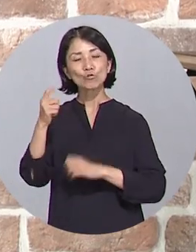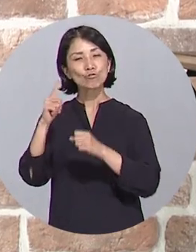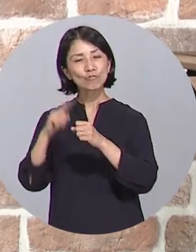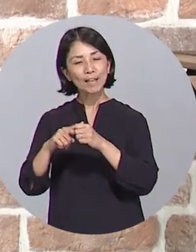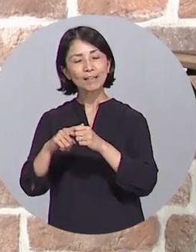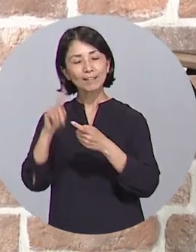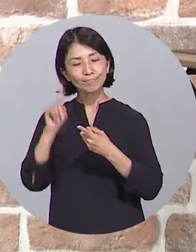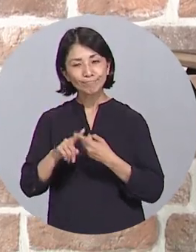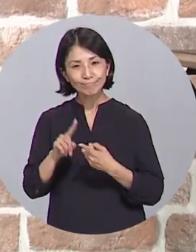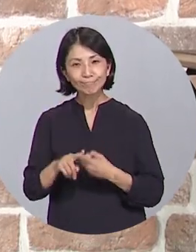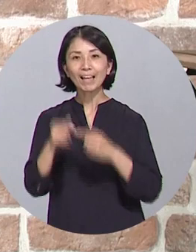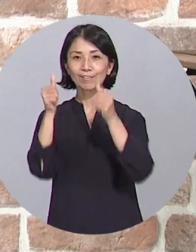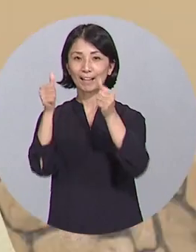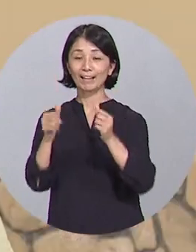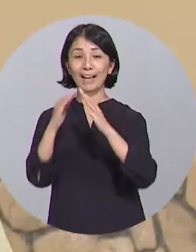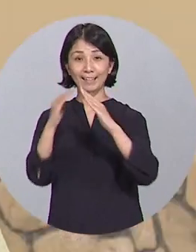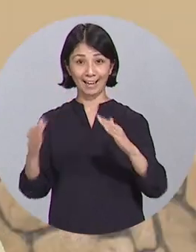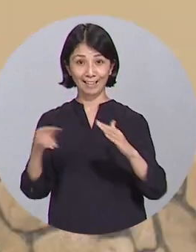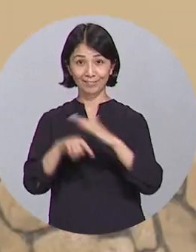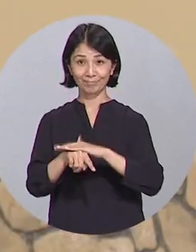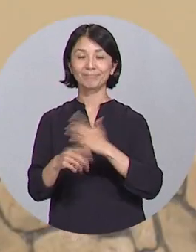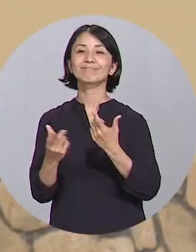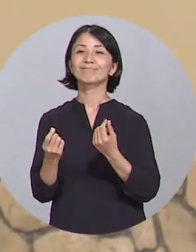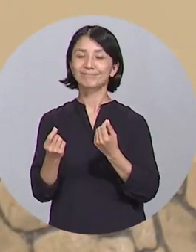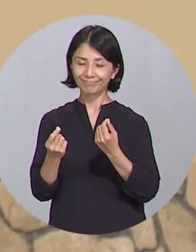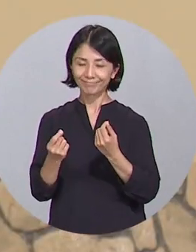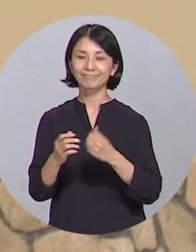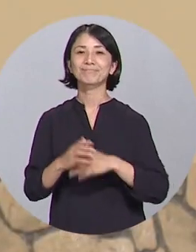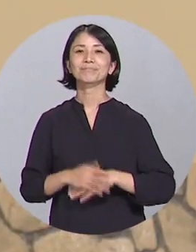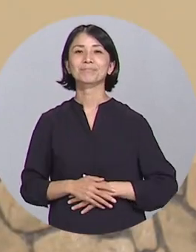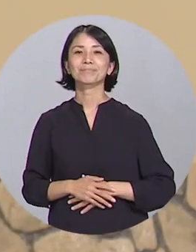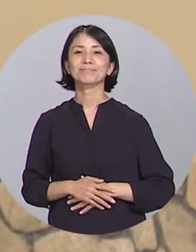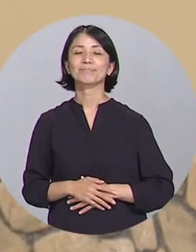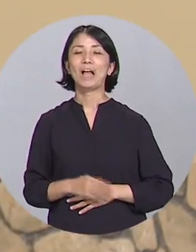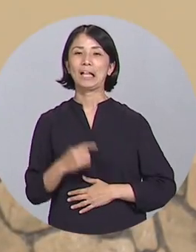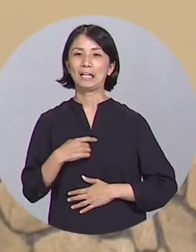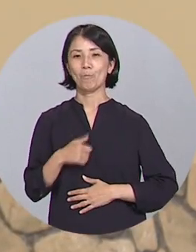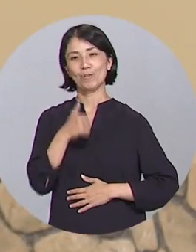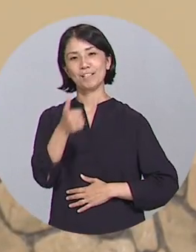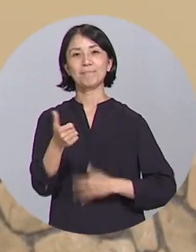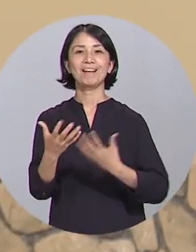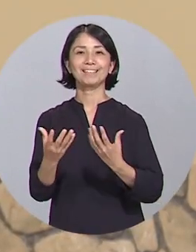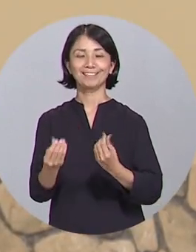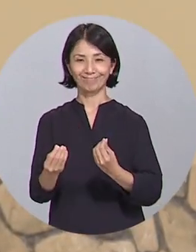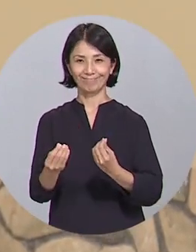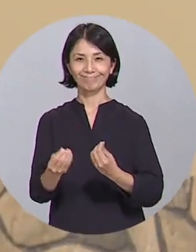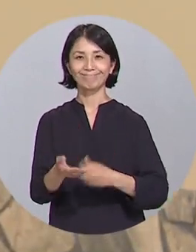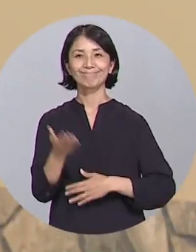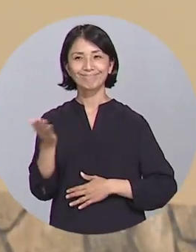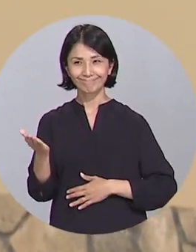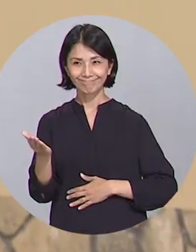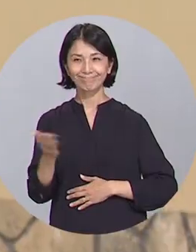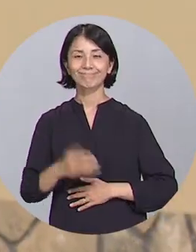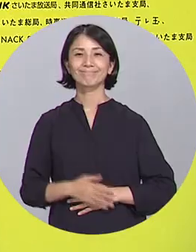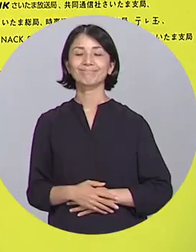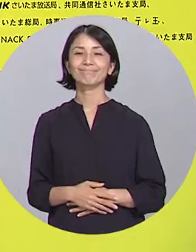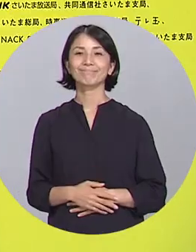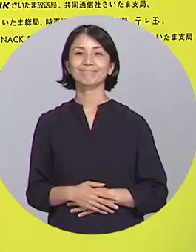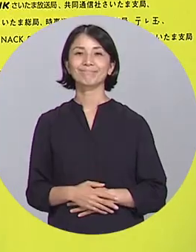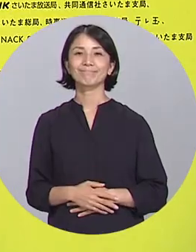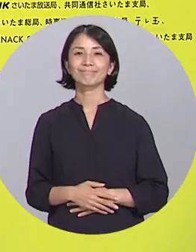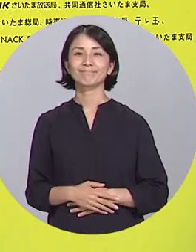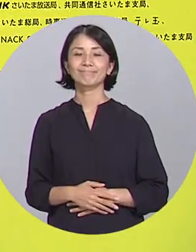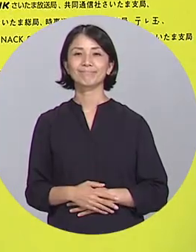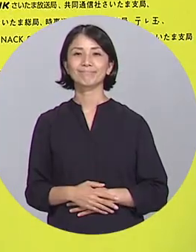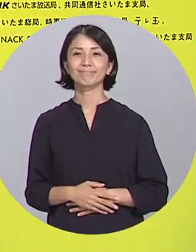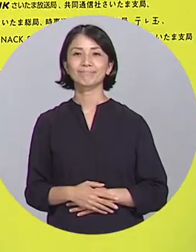しい展覧会なんですね。 その通りなんです。その展覧会に私もお邪魔してきました。VTR をご覧ください。